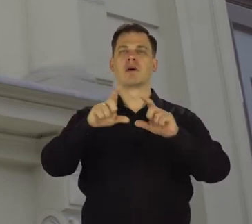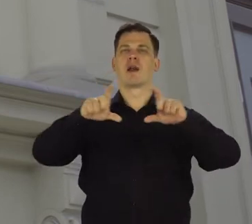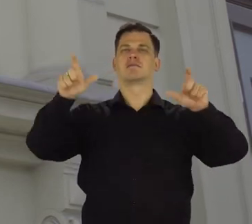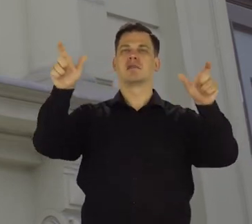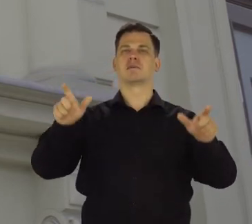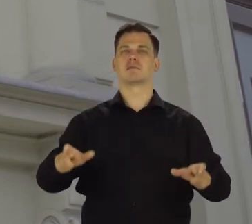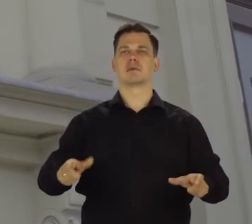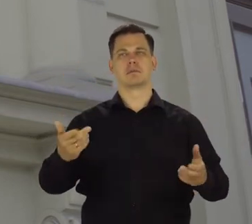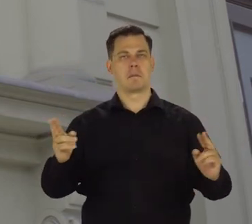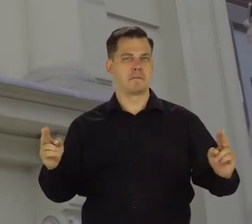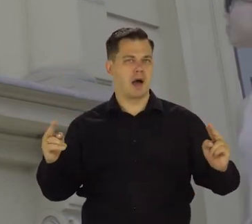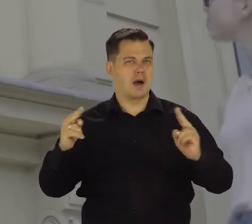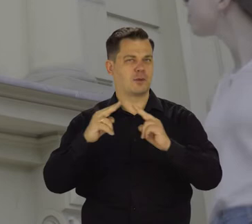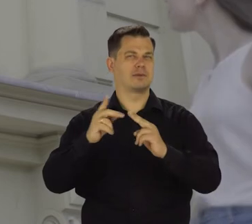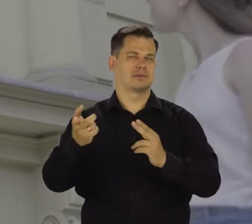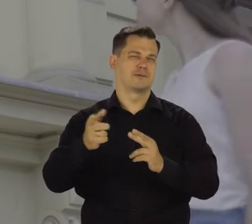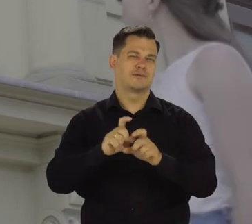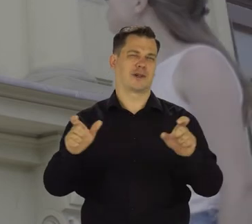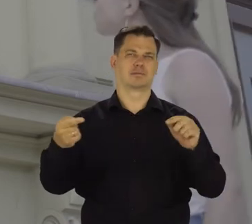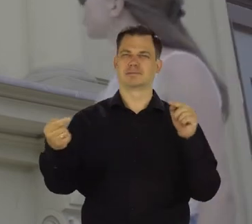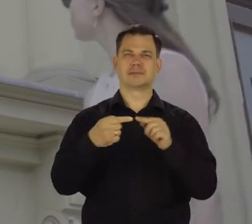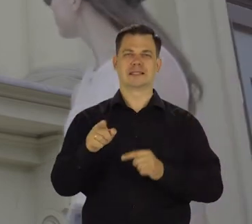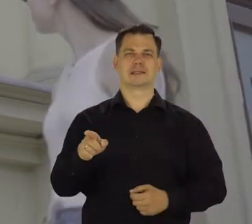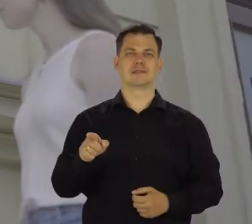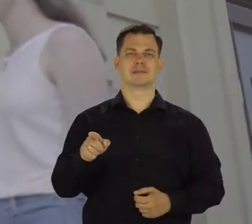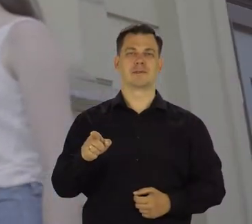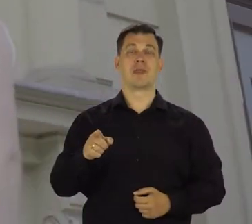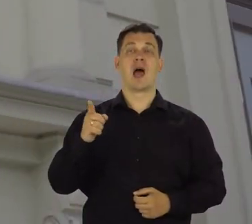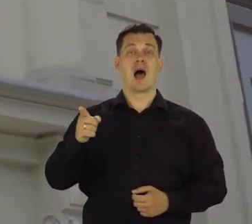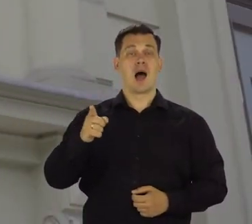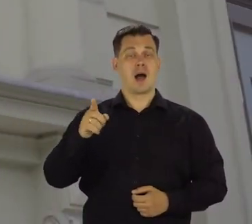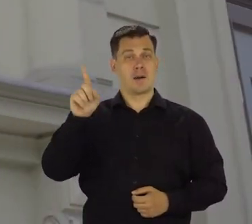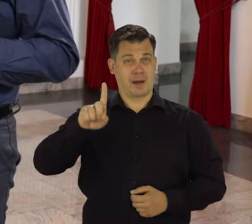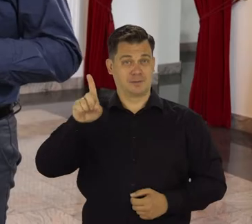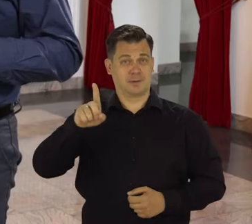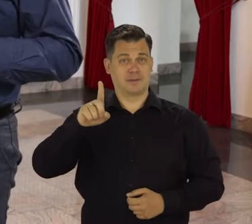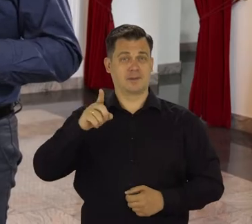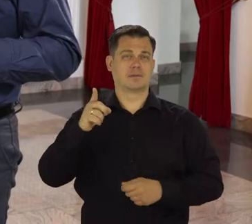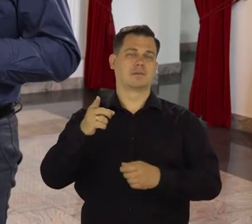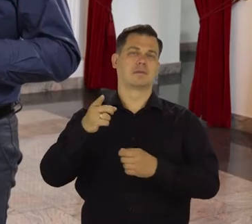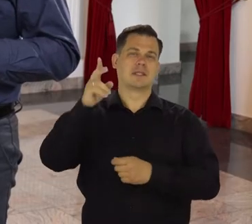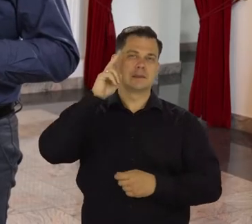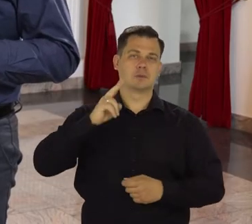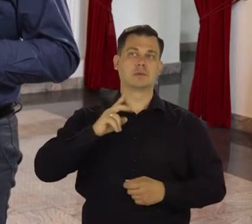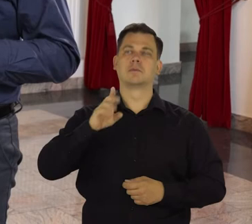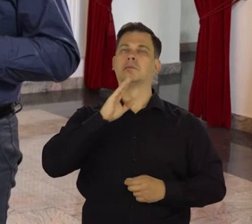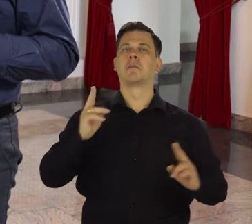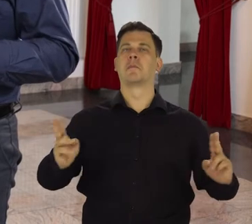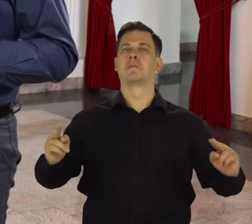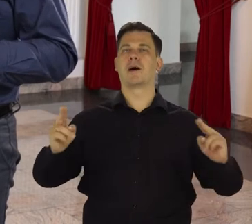budowli rezydencjonalnych, do budowli pałacowych czasów nowożytnych. Budynki użyteczności publicznej tego czasu są takimi